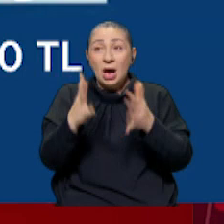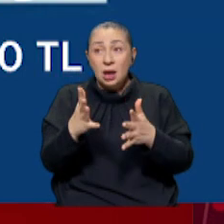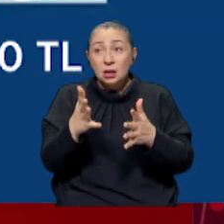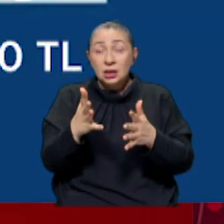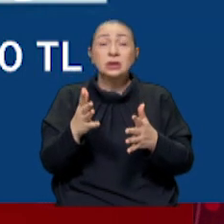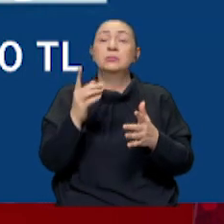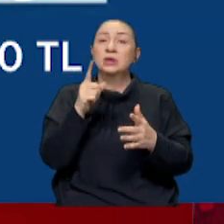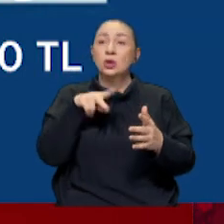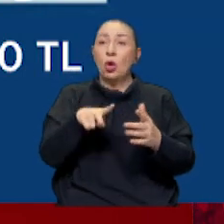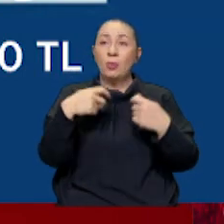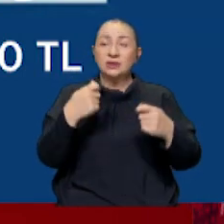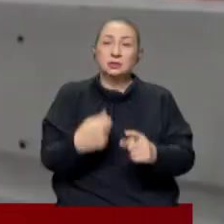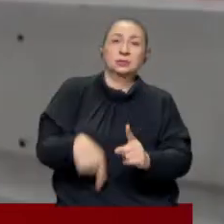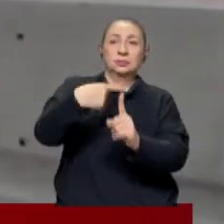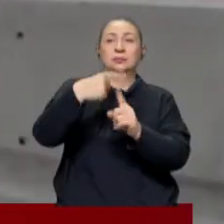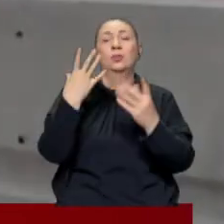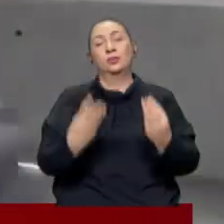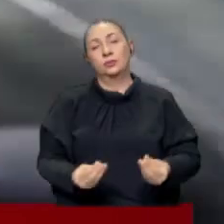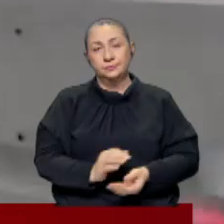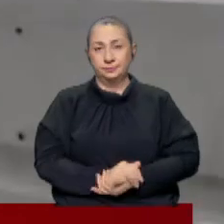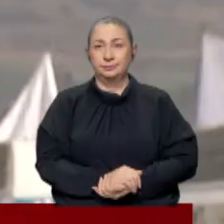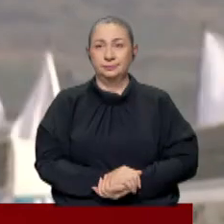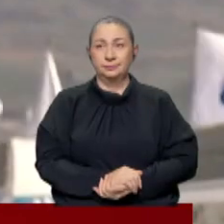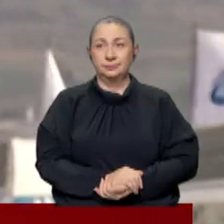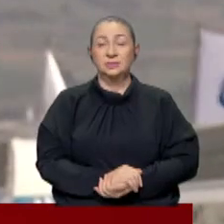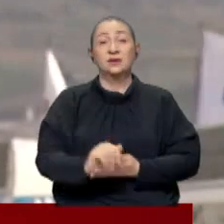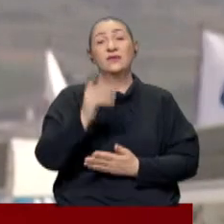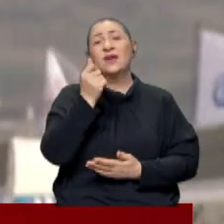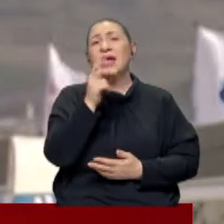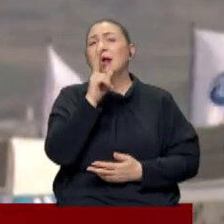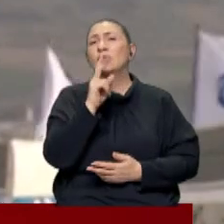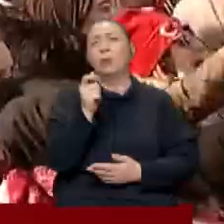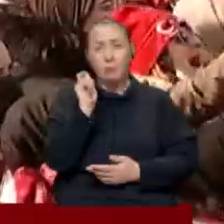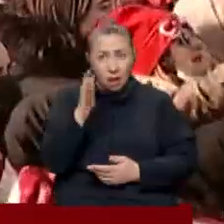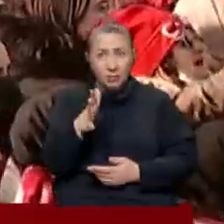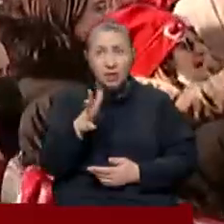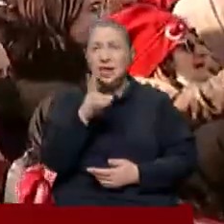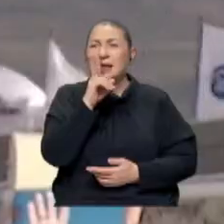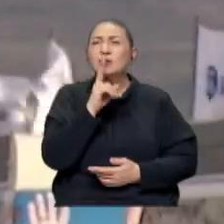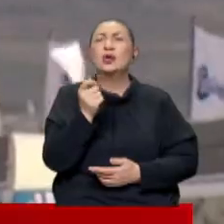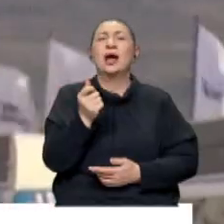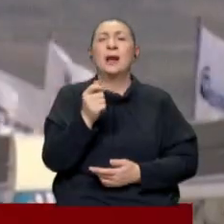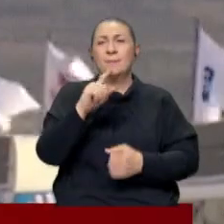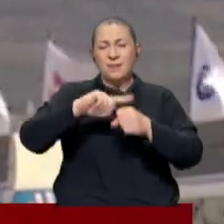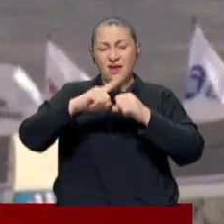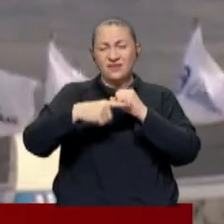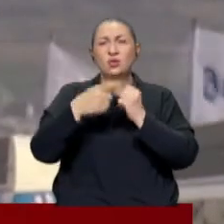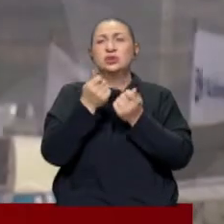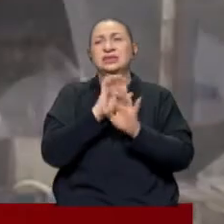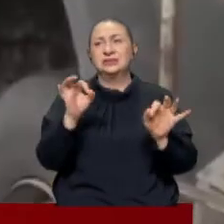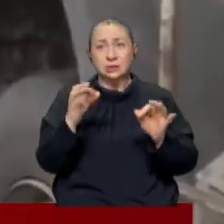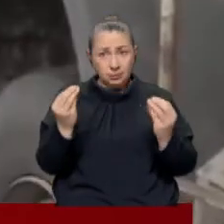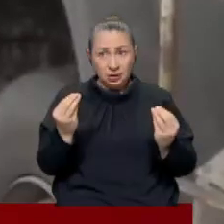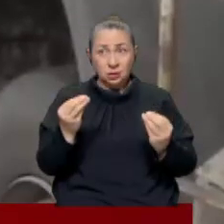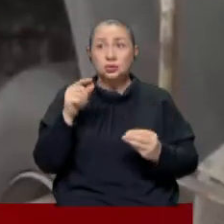pahalıydı. Bir yol masrafı daha oldu. Fiyat 200 lira. Pahalı mı? 200 lira. Bir hafta ücretsiz. İyi